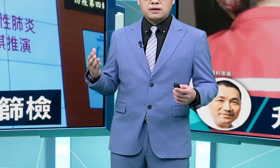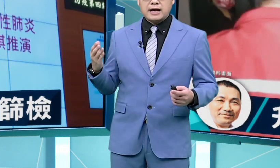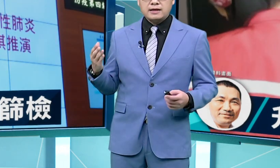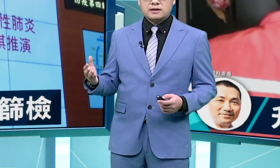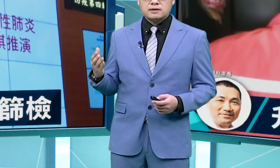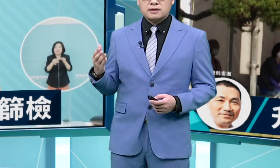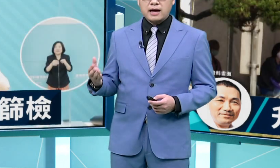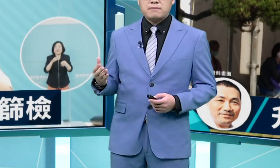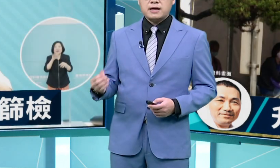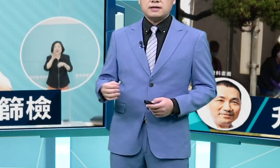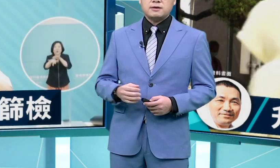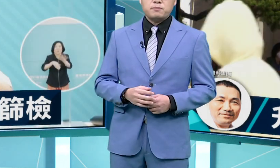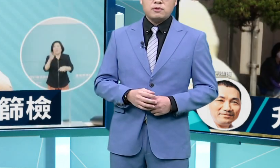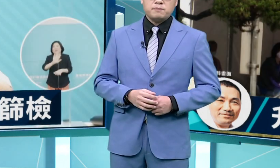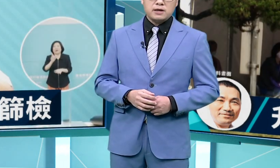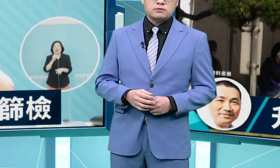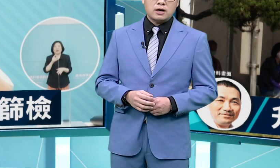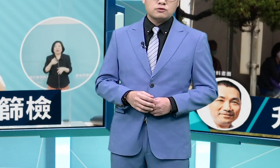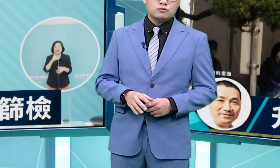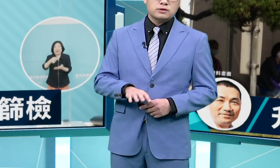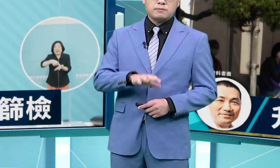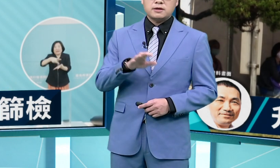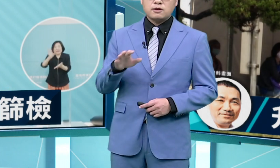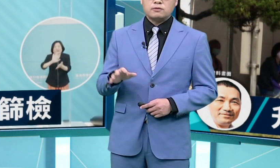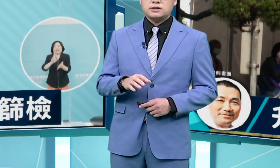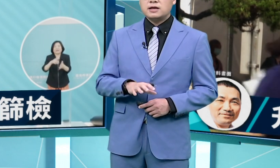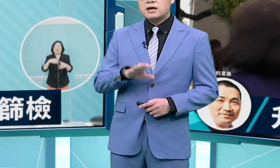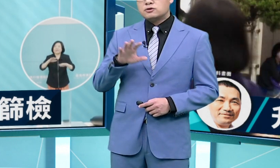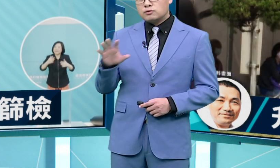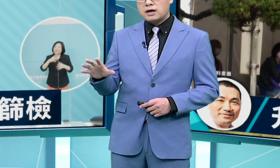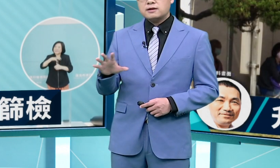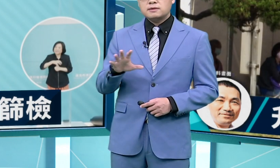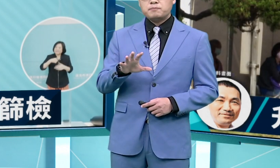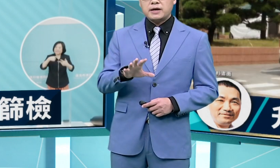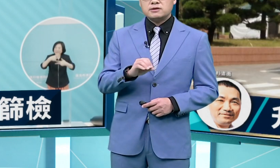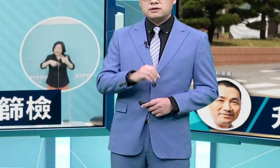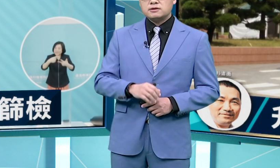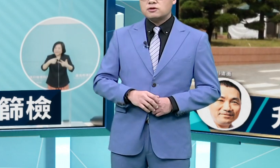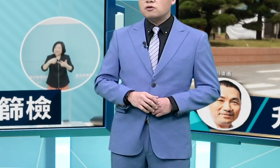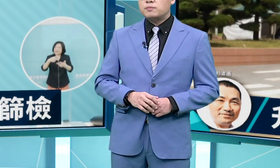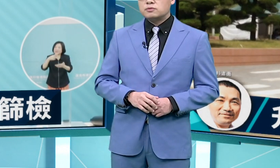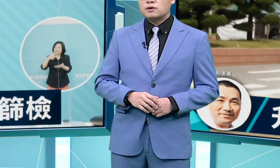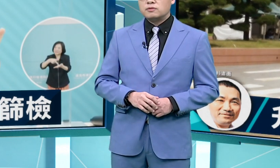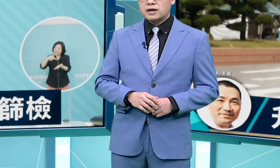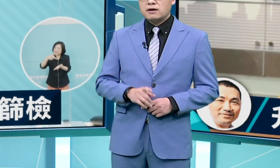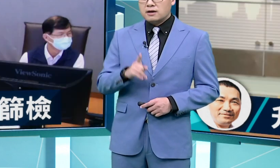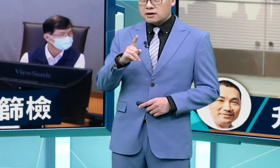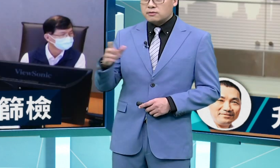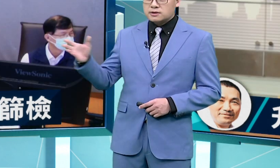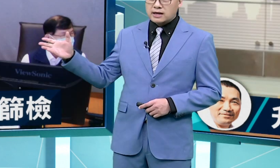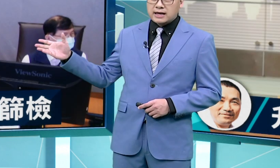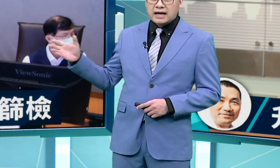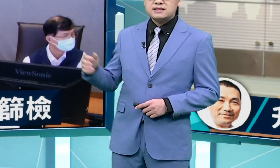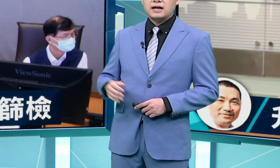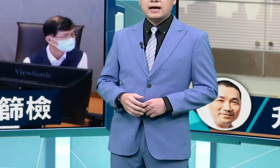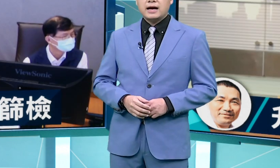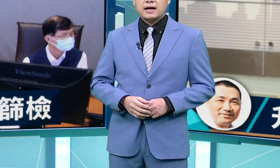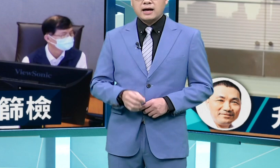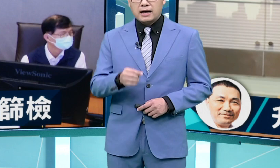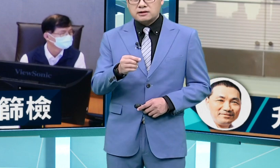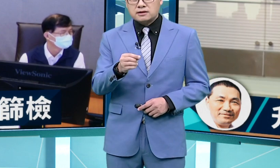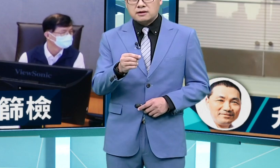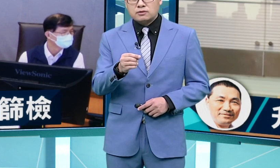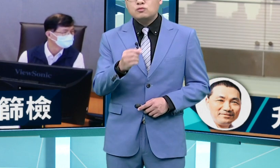疫苗来得太慢，以及病床数上面的统计，中央跟北市都不同调。柯文哲他看起